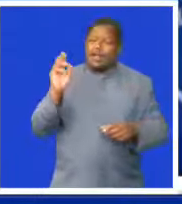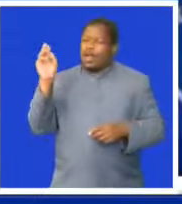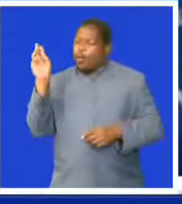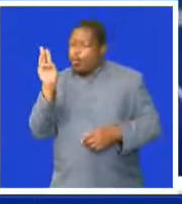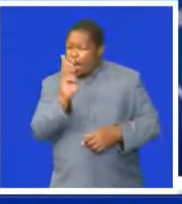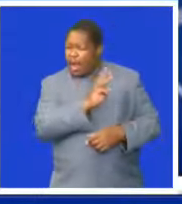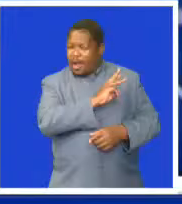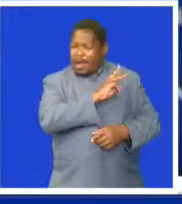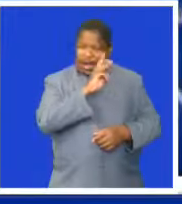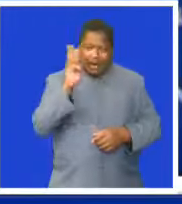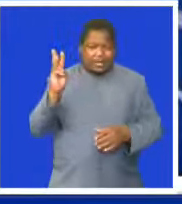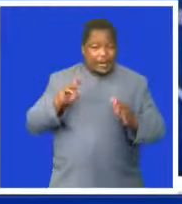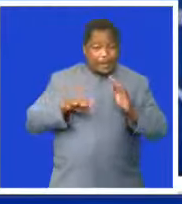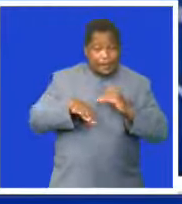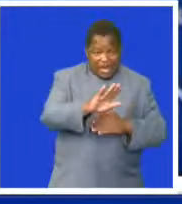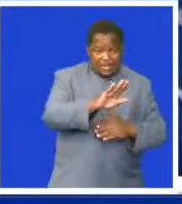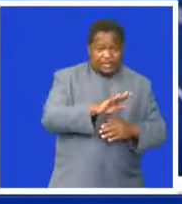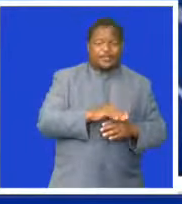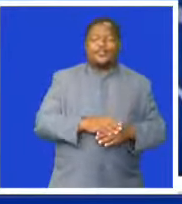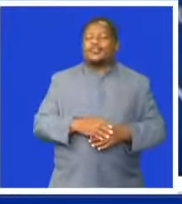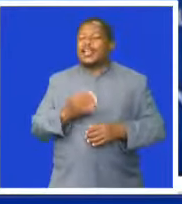Bakhona abatempilo bethe batofutha.